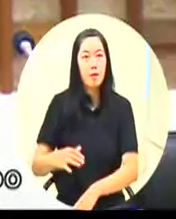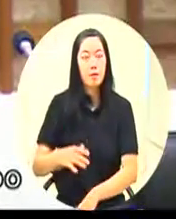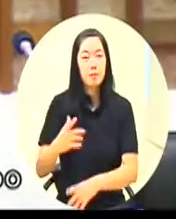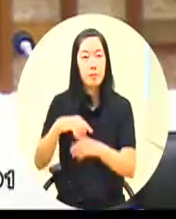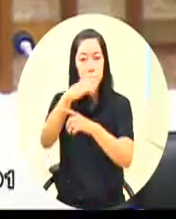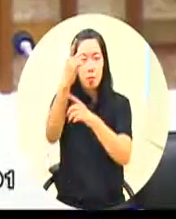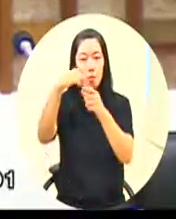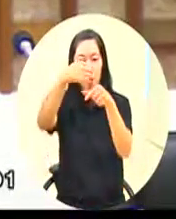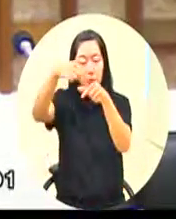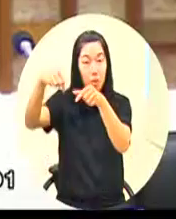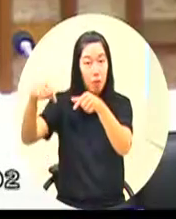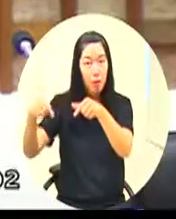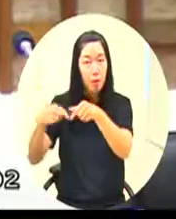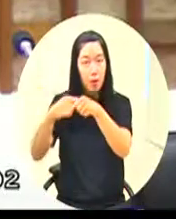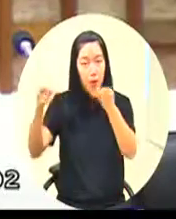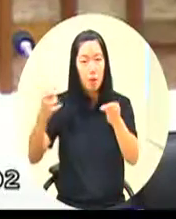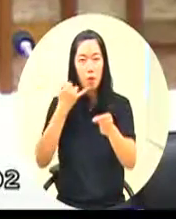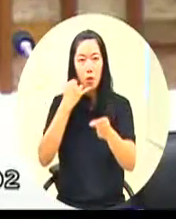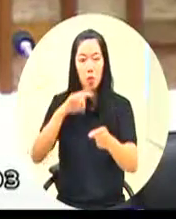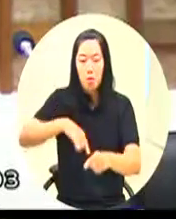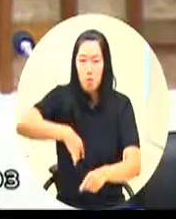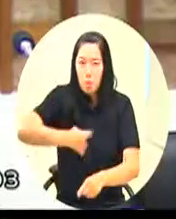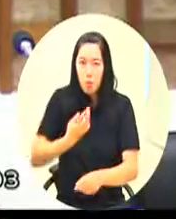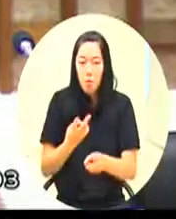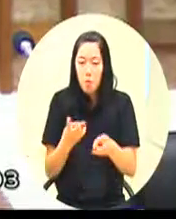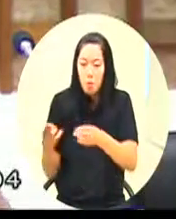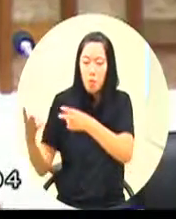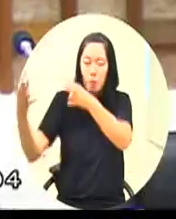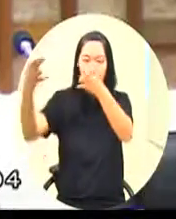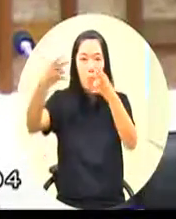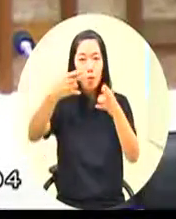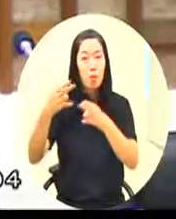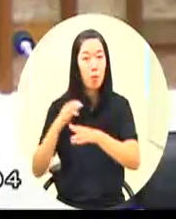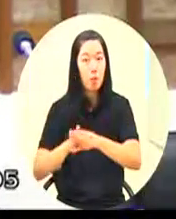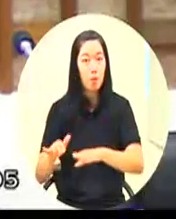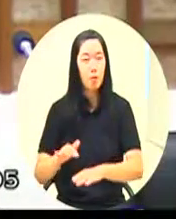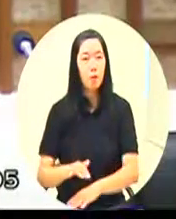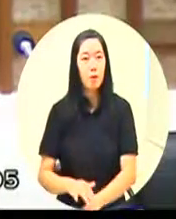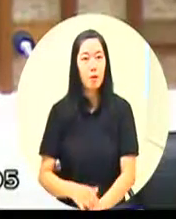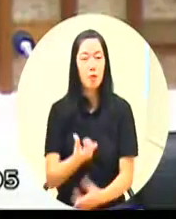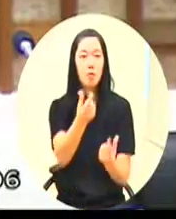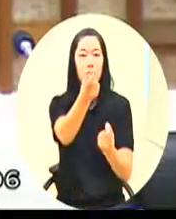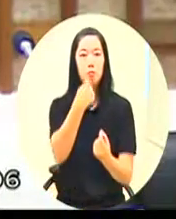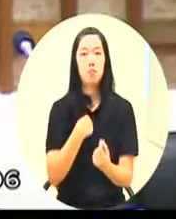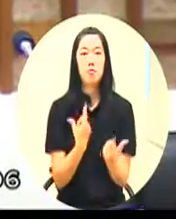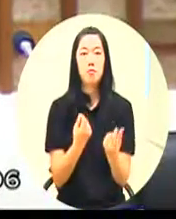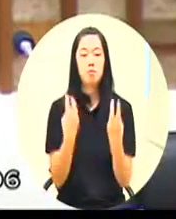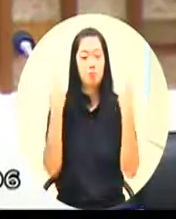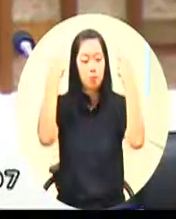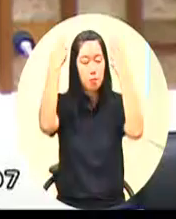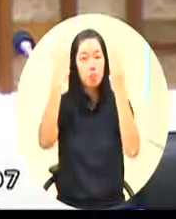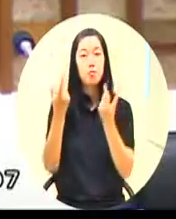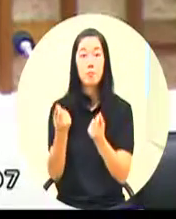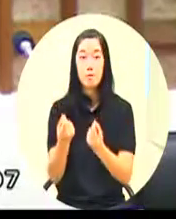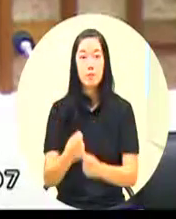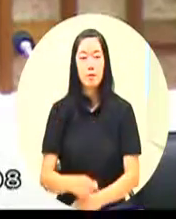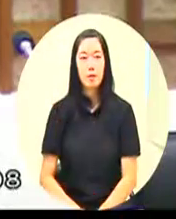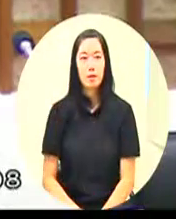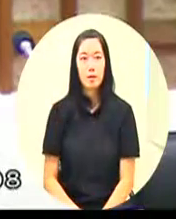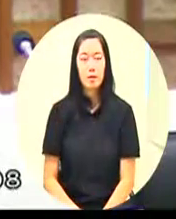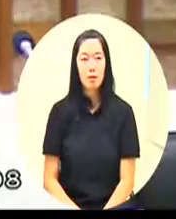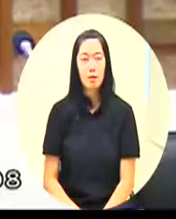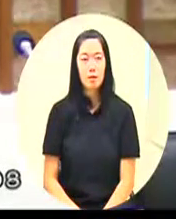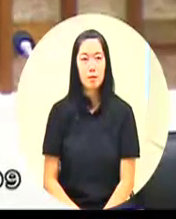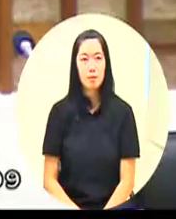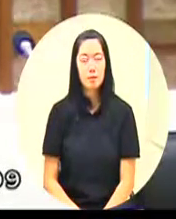长长了，我们当然是要自然的修剪嘛，包含我们局长也要剪头发，对不对？我们在这个剪头发当